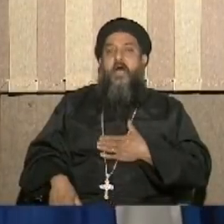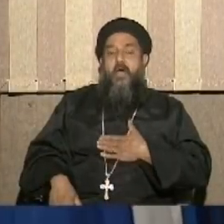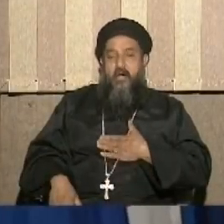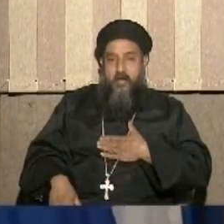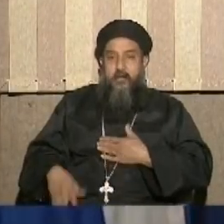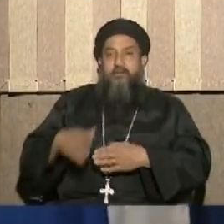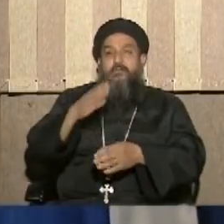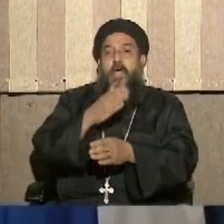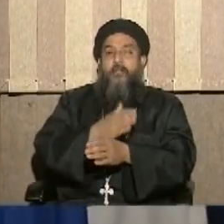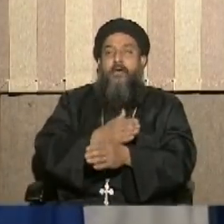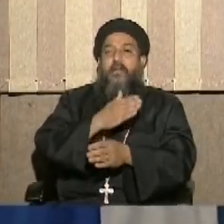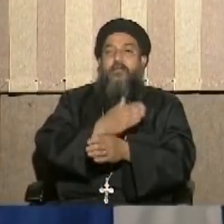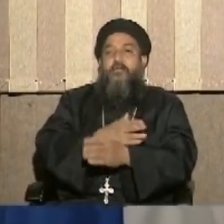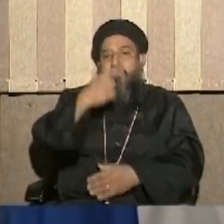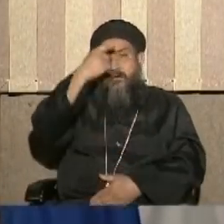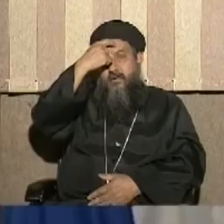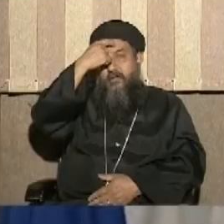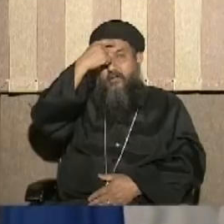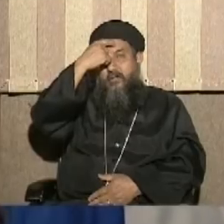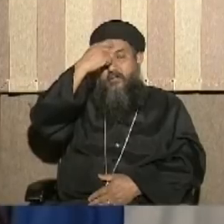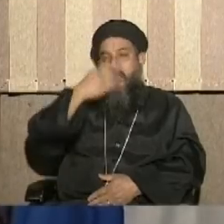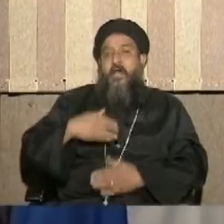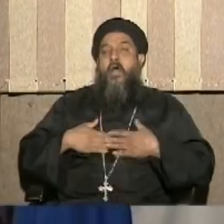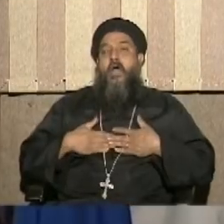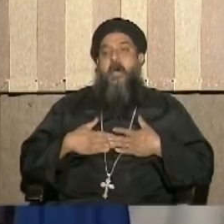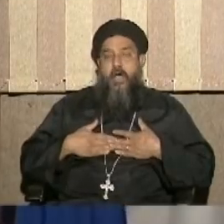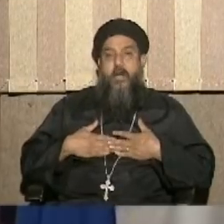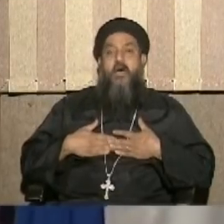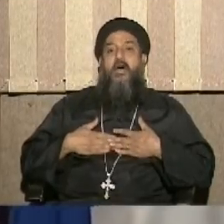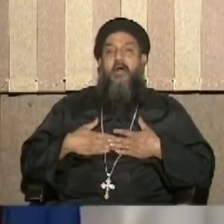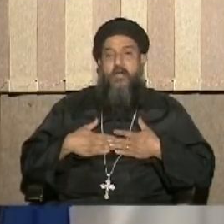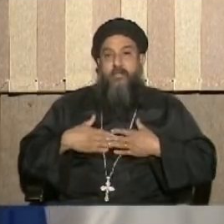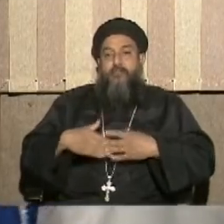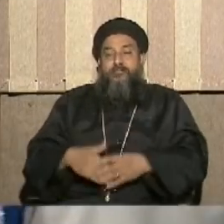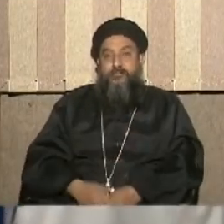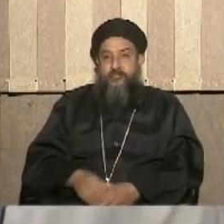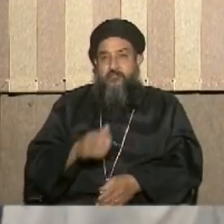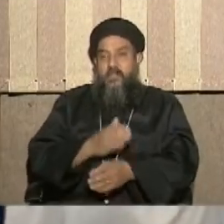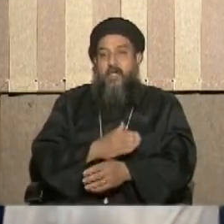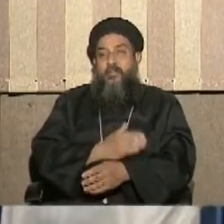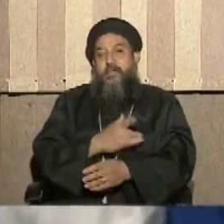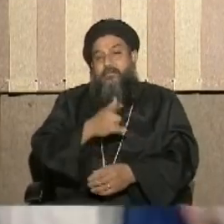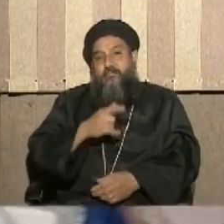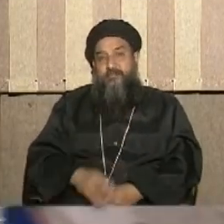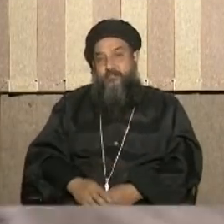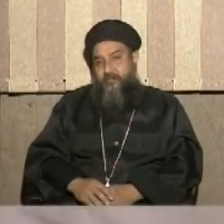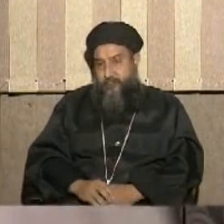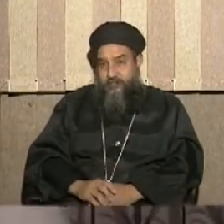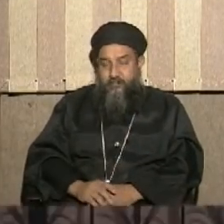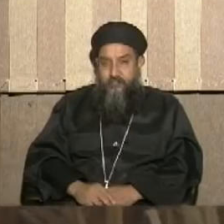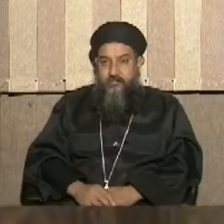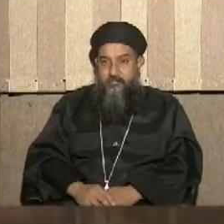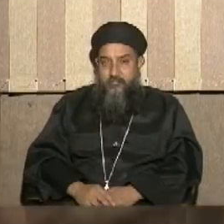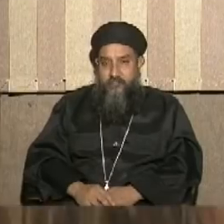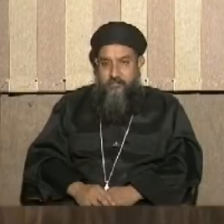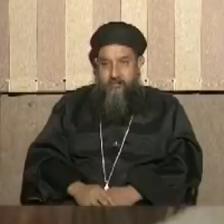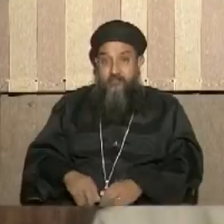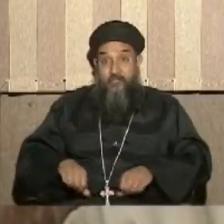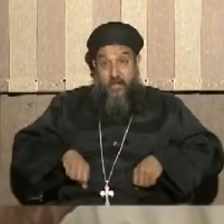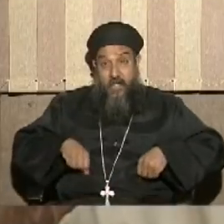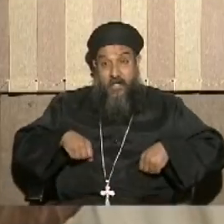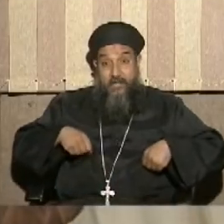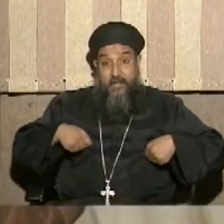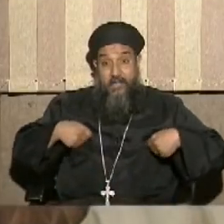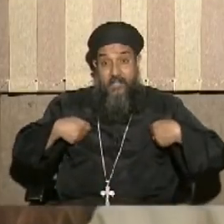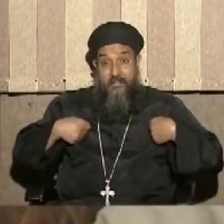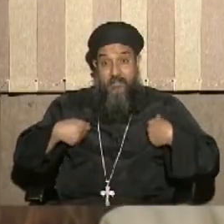مالك؟ مخنوق. مالك يا مولاي؟ مش قادر اتنفس. طب تعالى سند عليا، اطلع ارتاح وانا هطلب الطبيب.